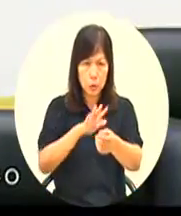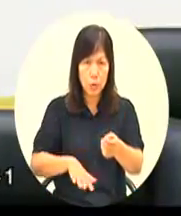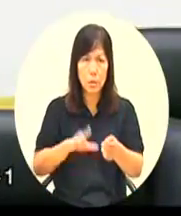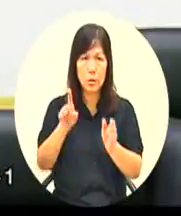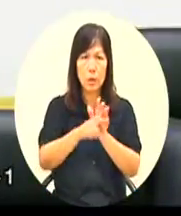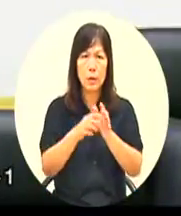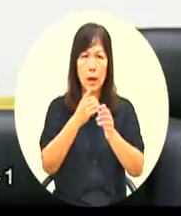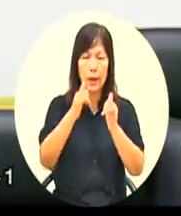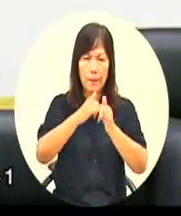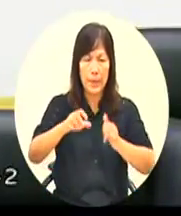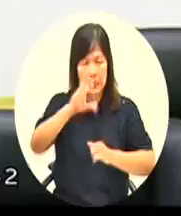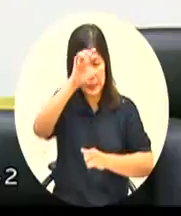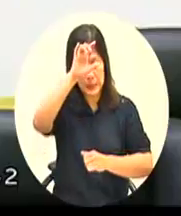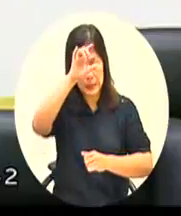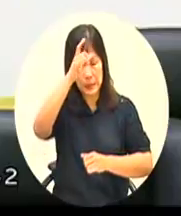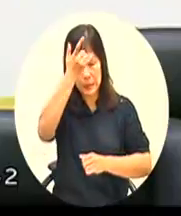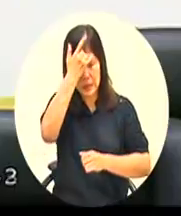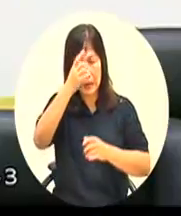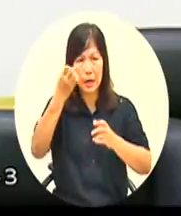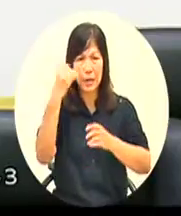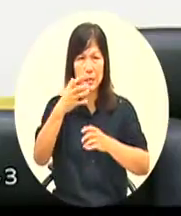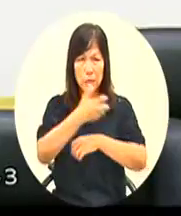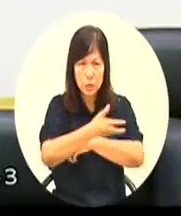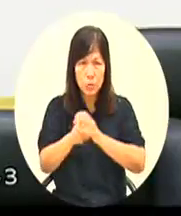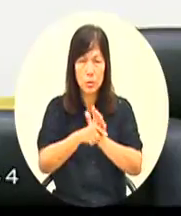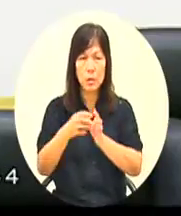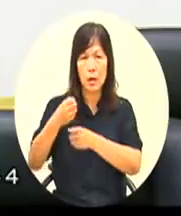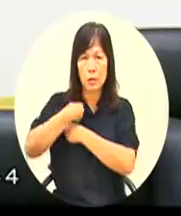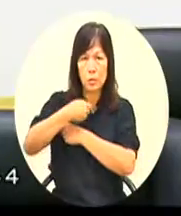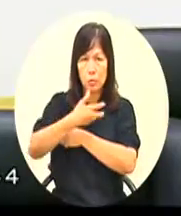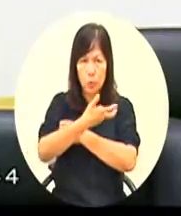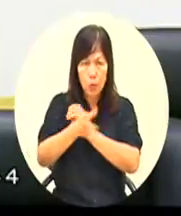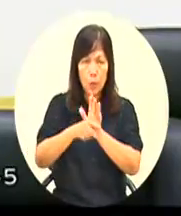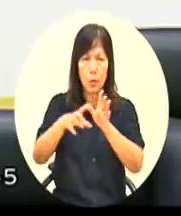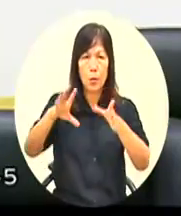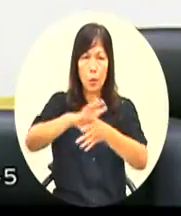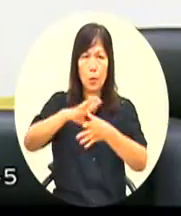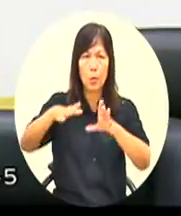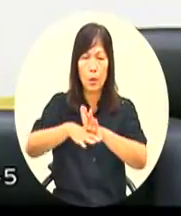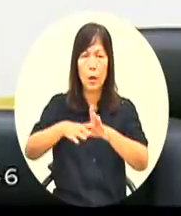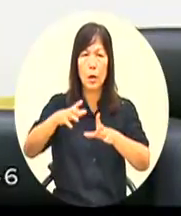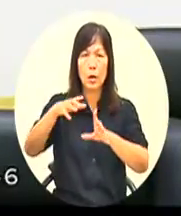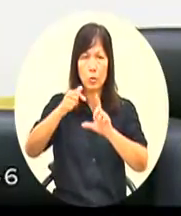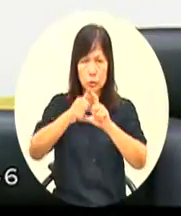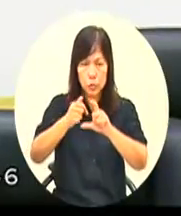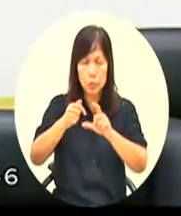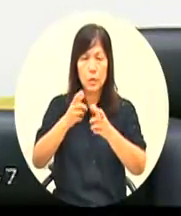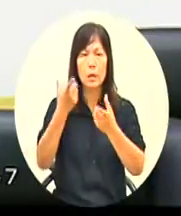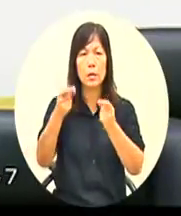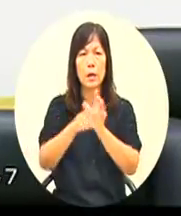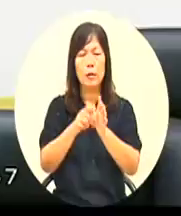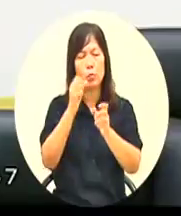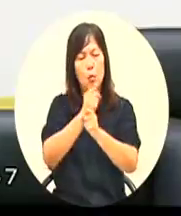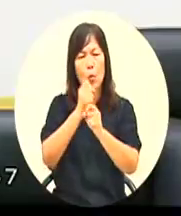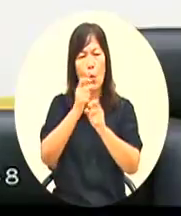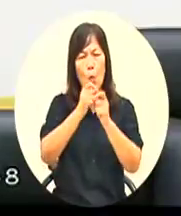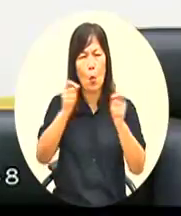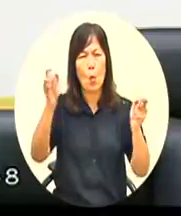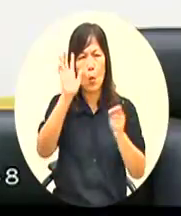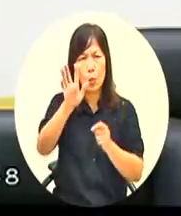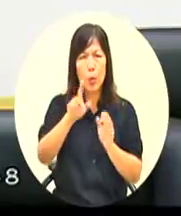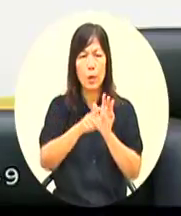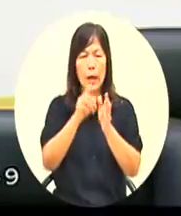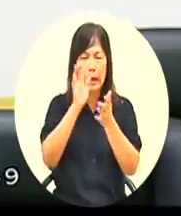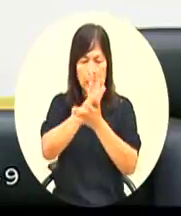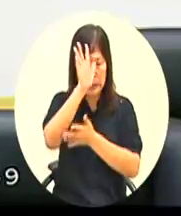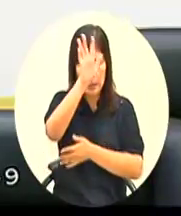明德新村跟左营眷村文化区哦。那未来的话，这 因为这个也是弄蛮久的，那未来的话这个部